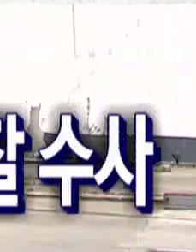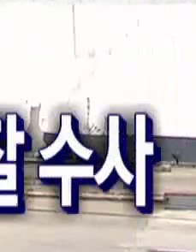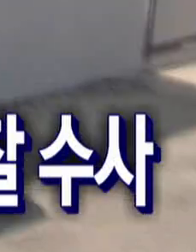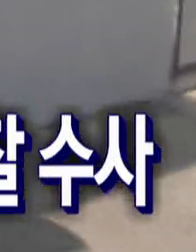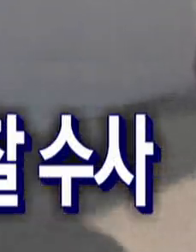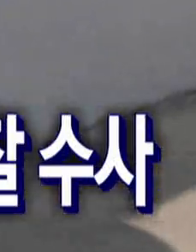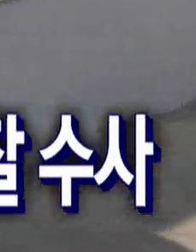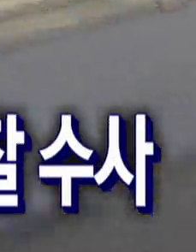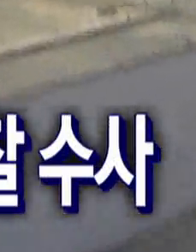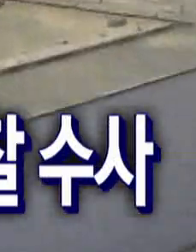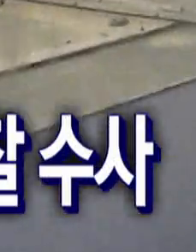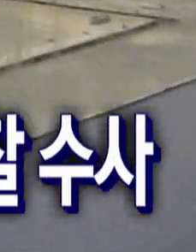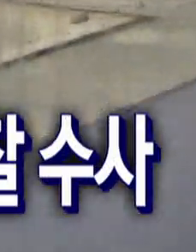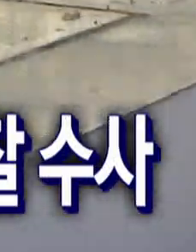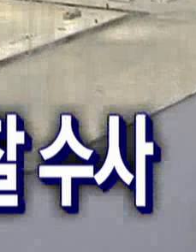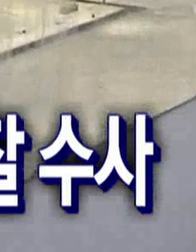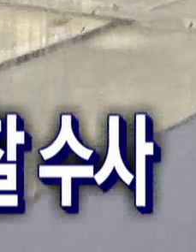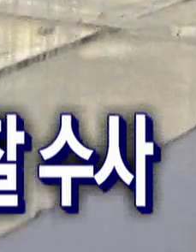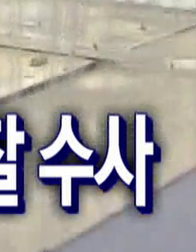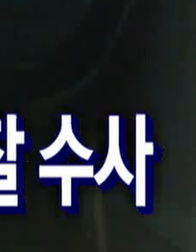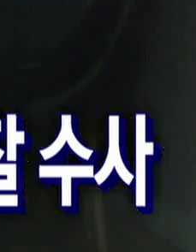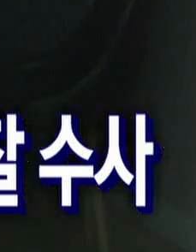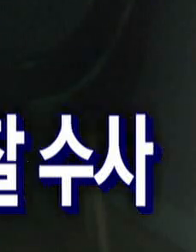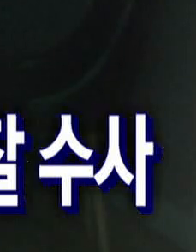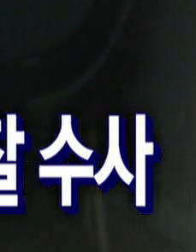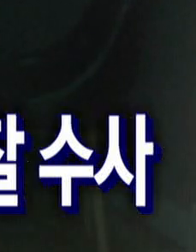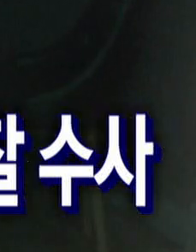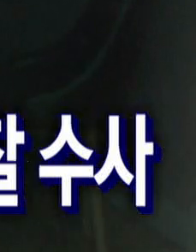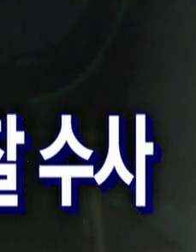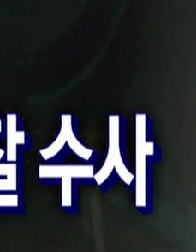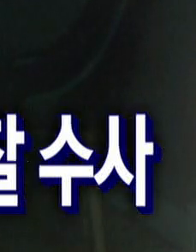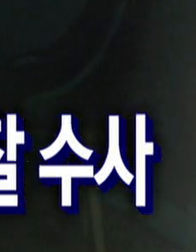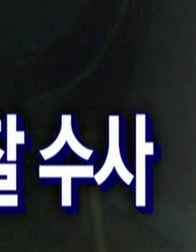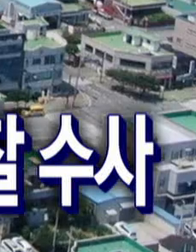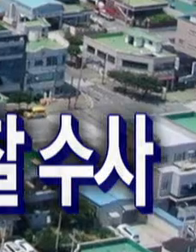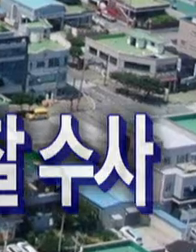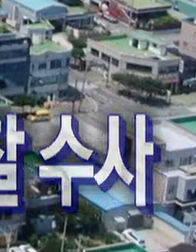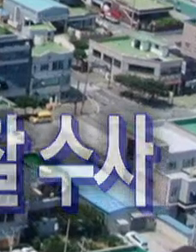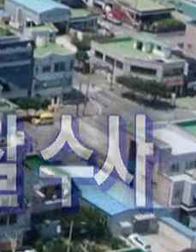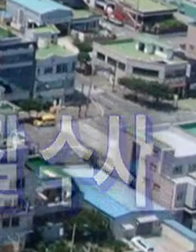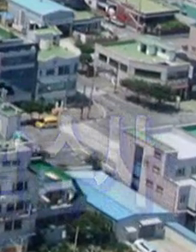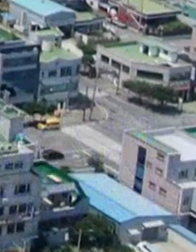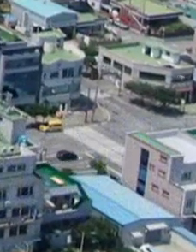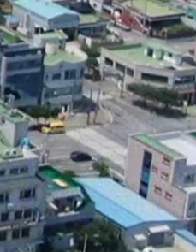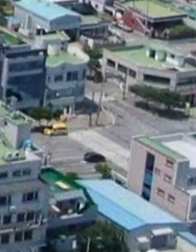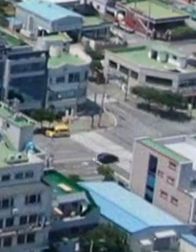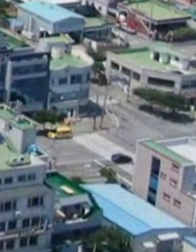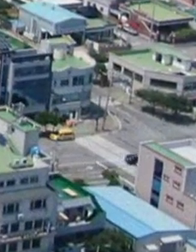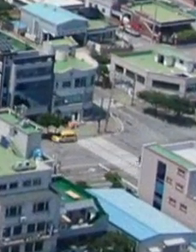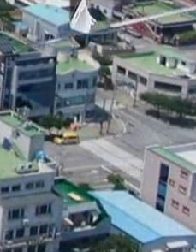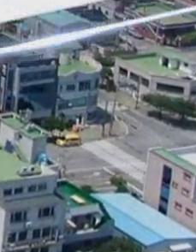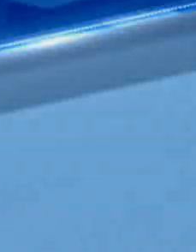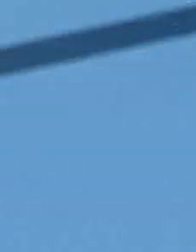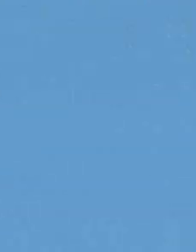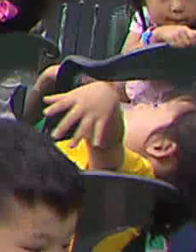지역주택조합 아파트가 곳곳에서 잡음이 일고 있습니다. 대행사 관계자들의 사기 의혹이 드러나 검찰이 수사에